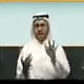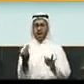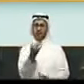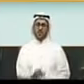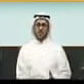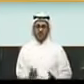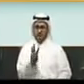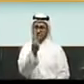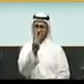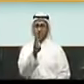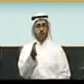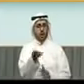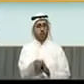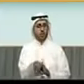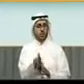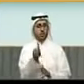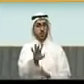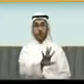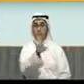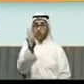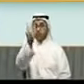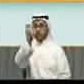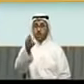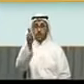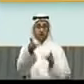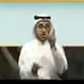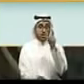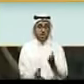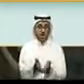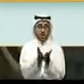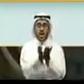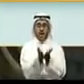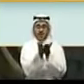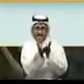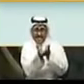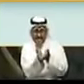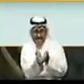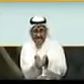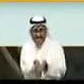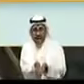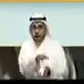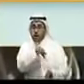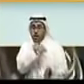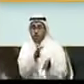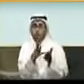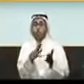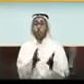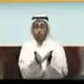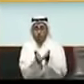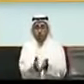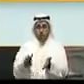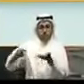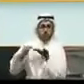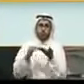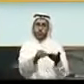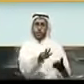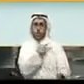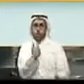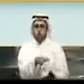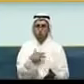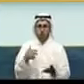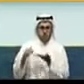الثلاث وأنقذ 35 شخصا من قارب كان قد أوشك على الغرق في بحر البوران في غرب البحر المتوسط بعد